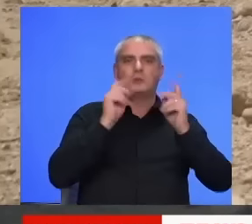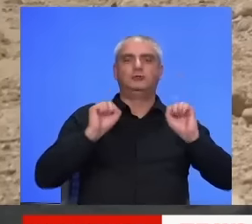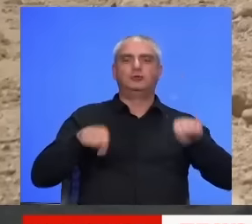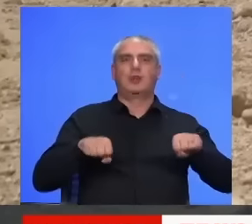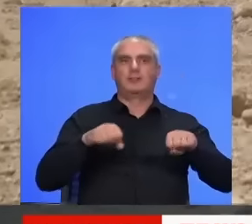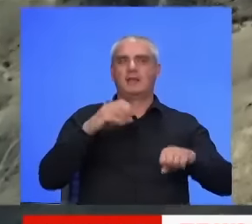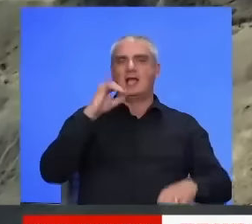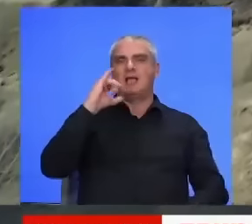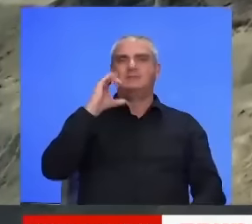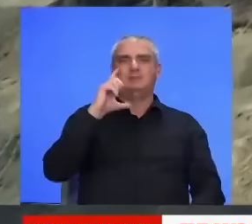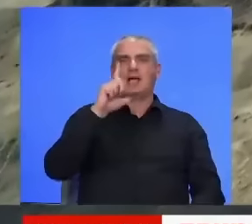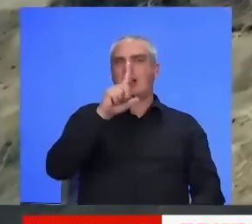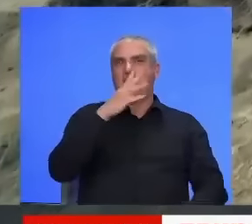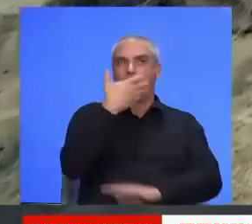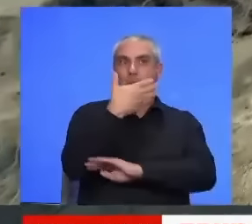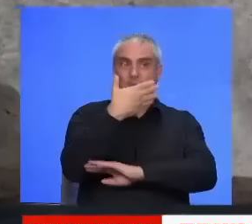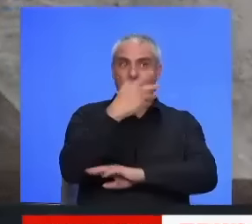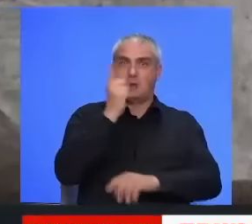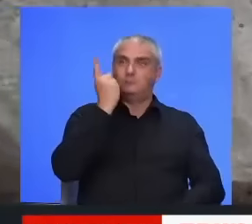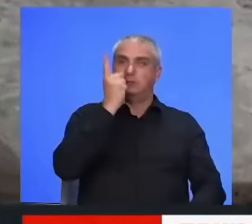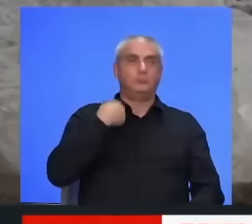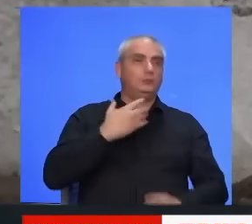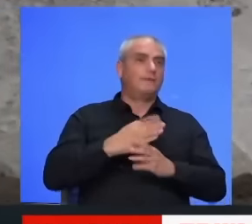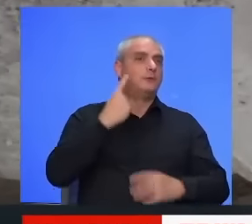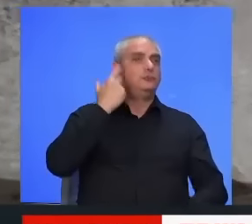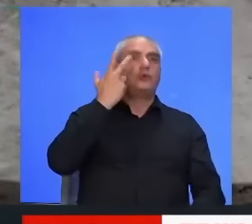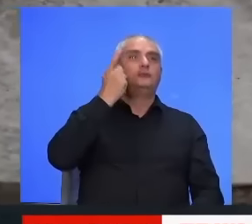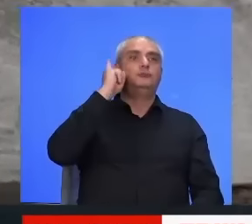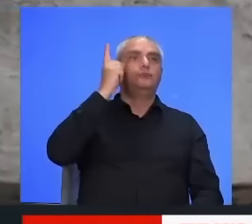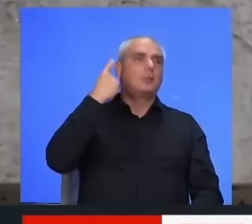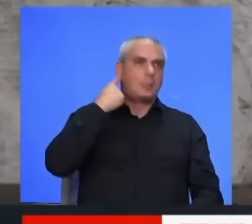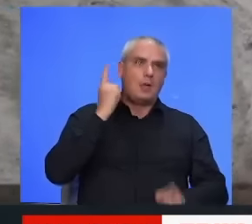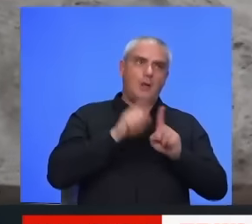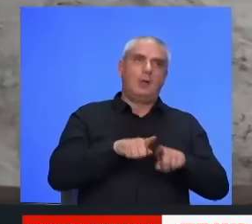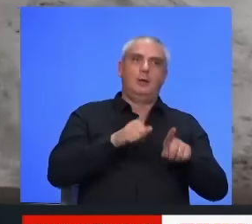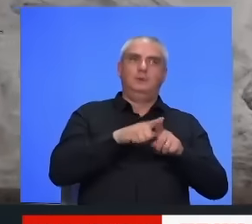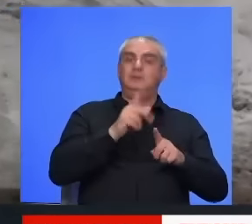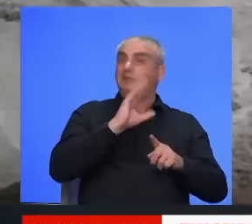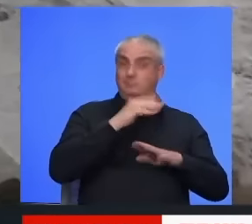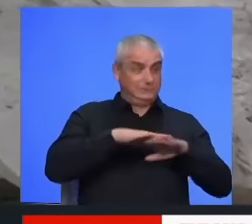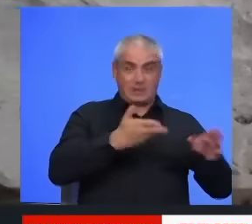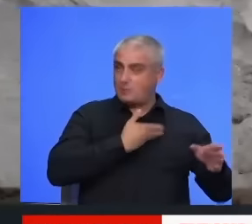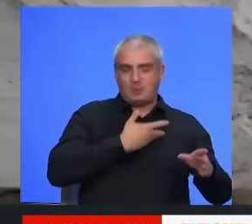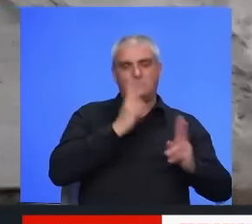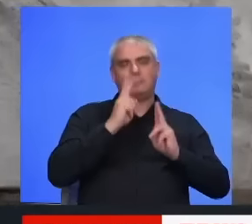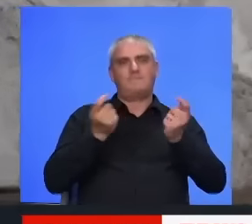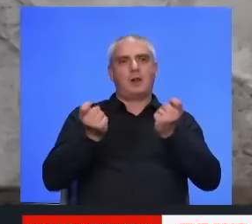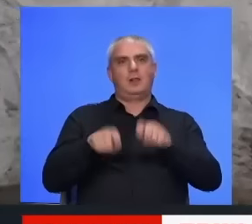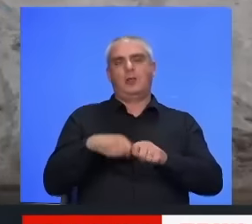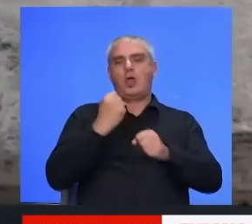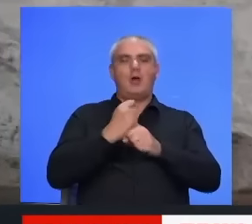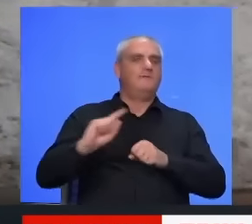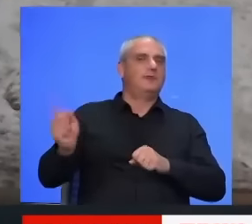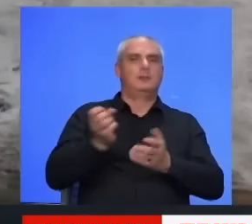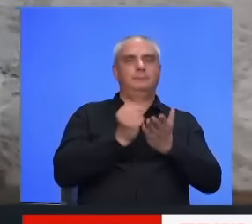ICL במדינה. אותו איום שאנחנו שומעים כבר 30 שנה, שאם אין את שדה בריר, המפעלים ייסגרו ועובדי הנגב